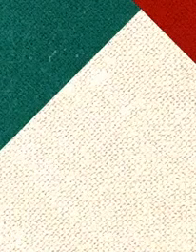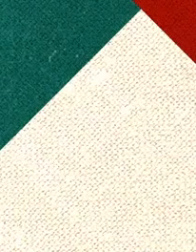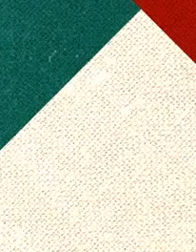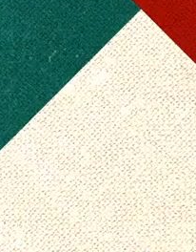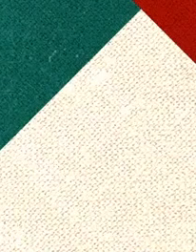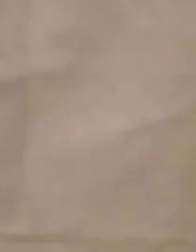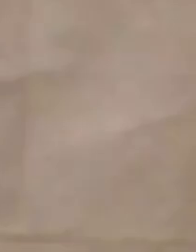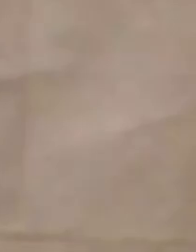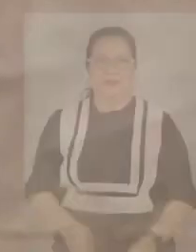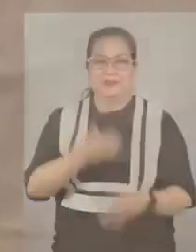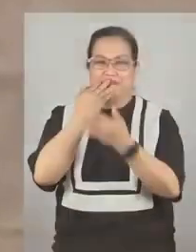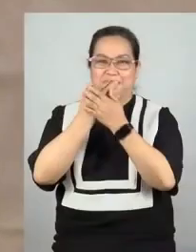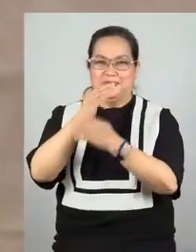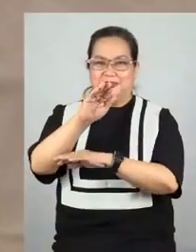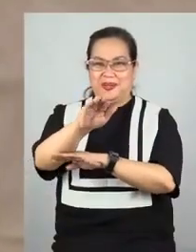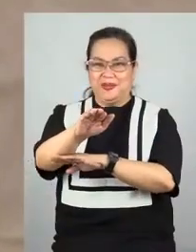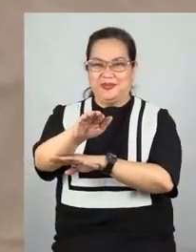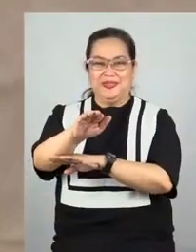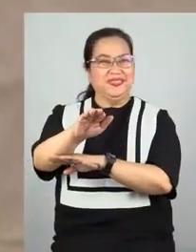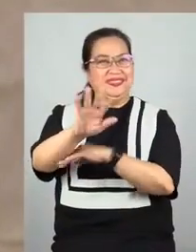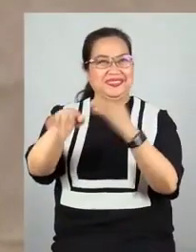Magandang hapon po sa inyong lahat.